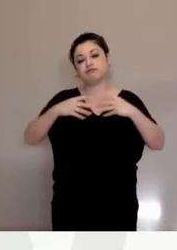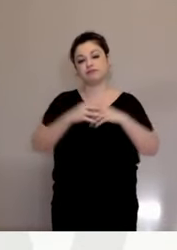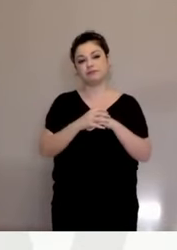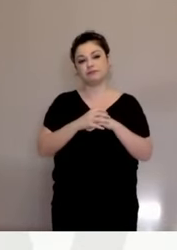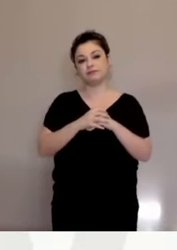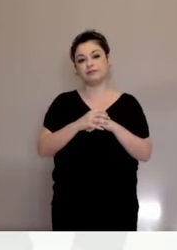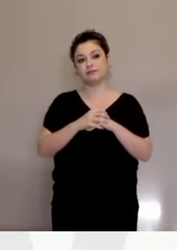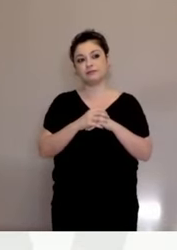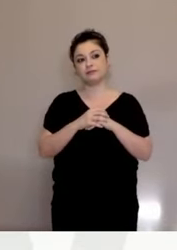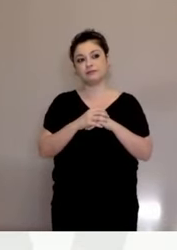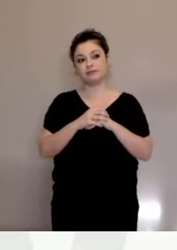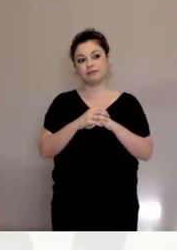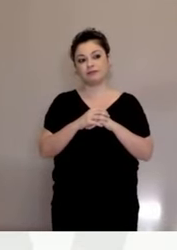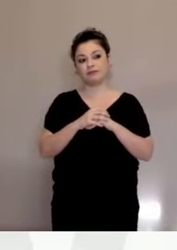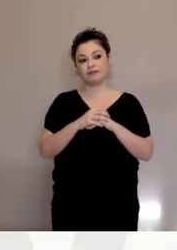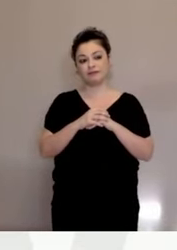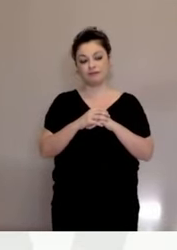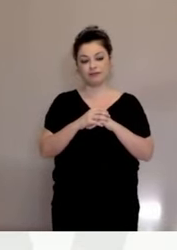E allora